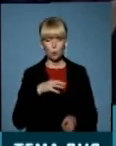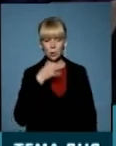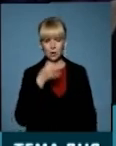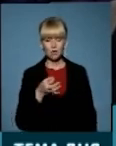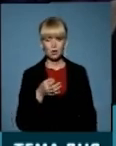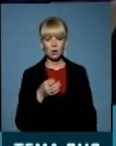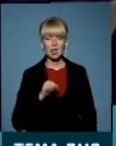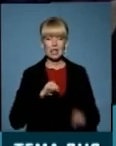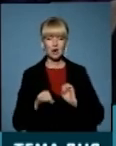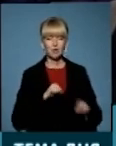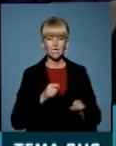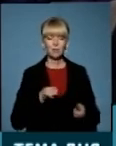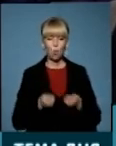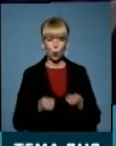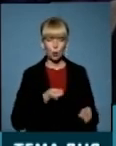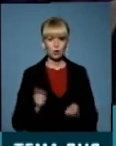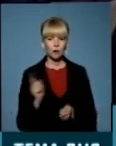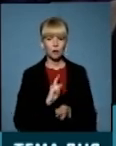зазначено керівництвом уряду, що